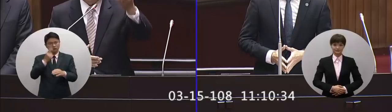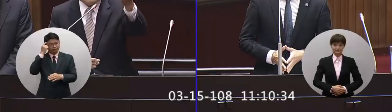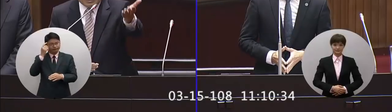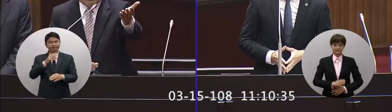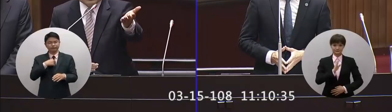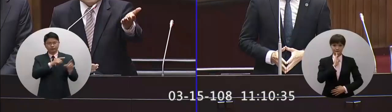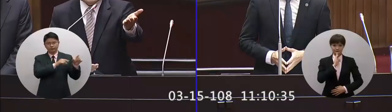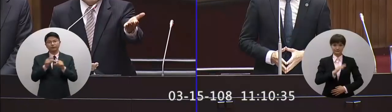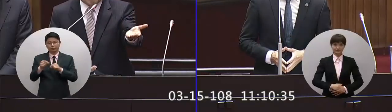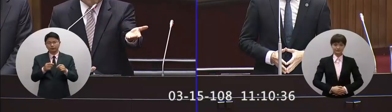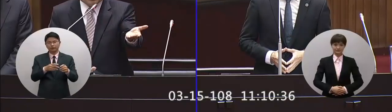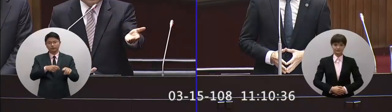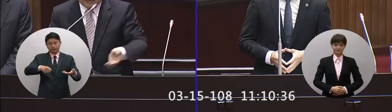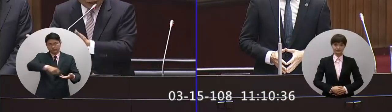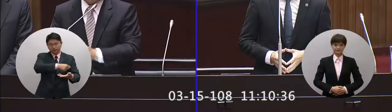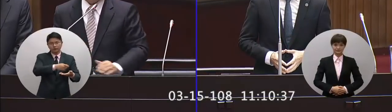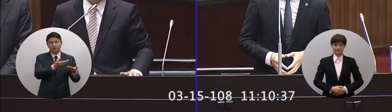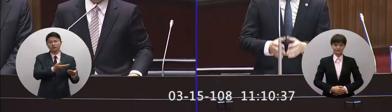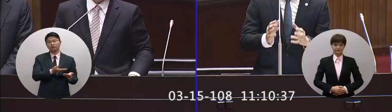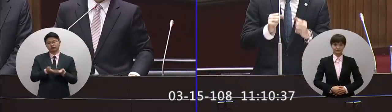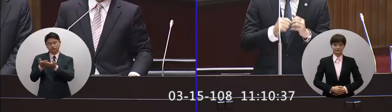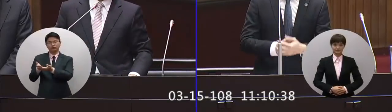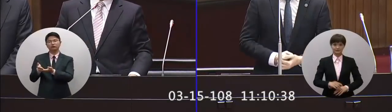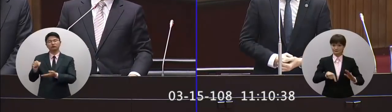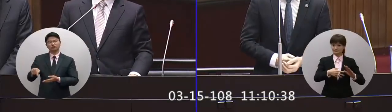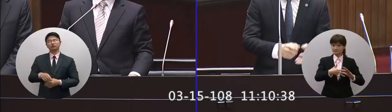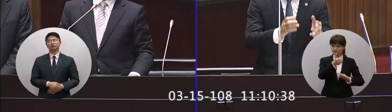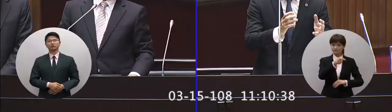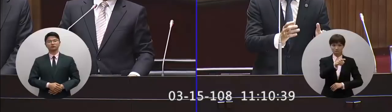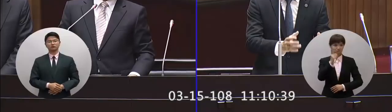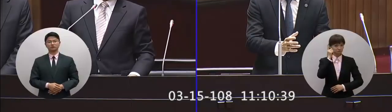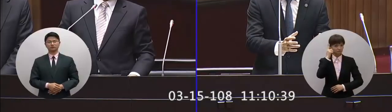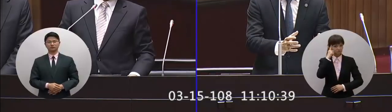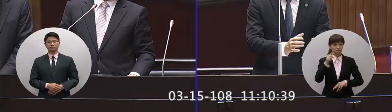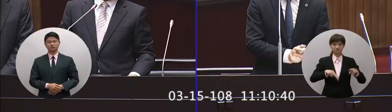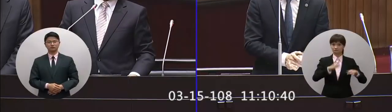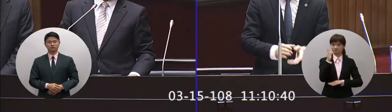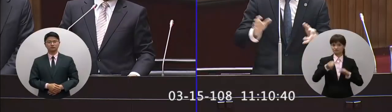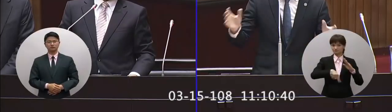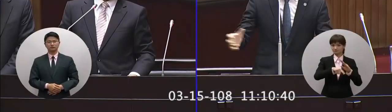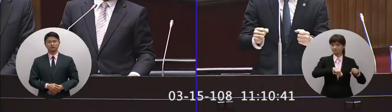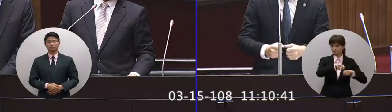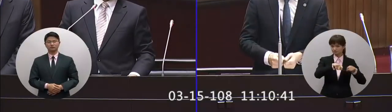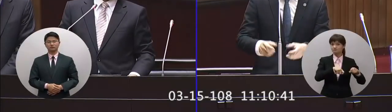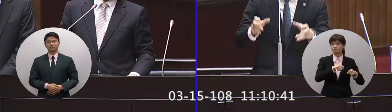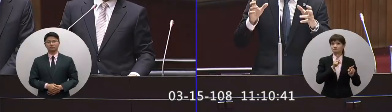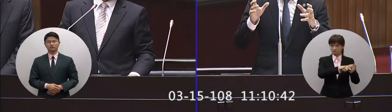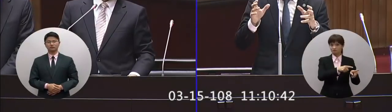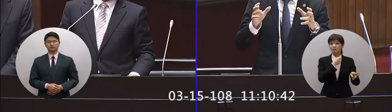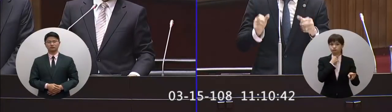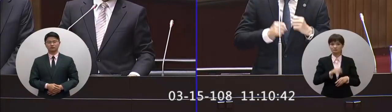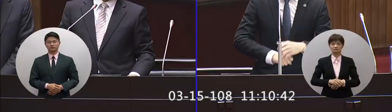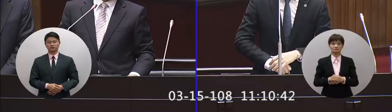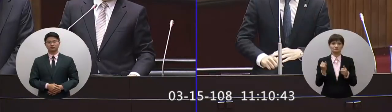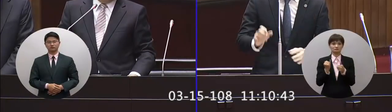托，照行政院的版本来甲通过。 所以讲院长也是认为讲，若照行政院的这个版本，伫婚姻自由下，应该